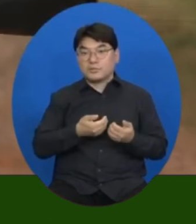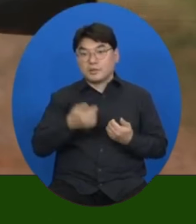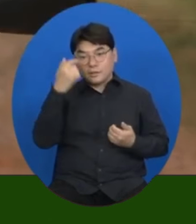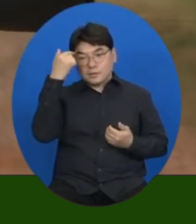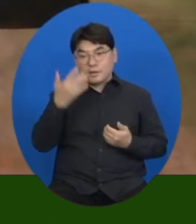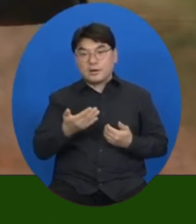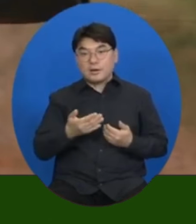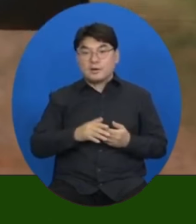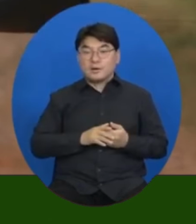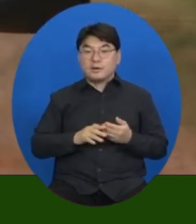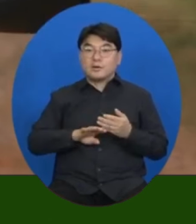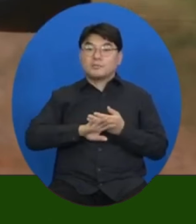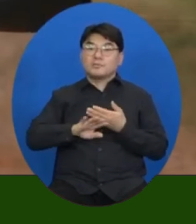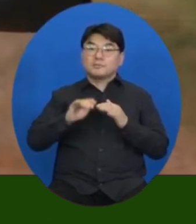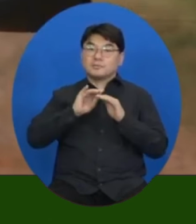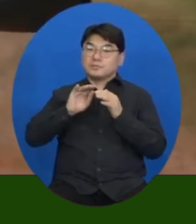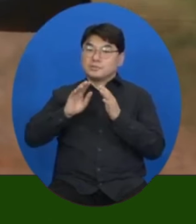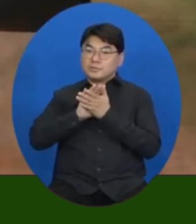모두 다 남기고